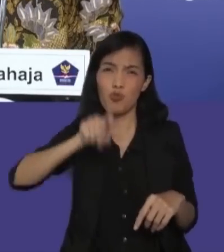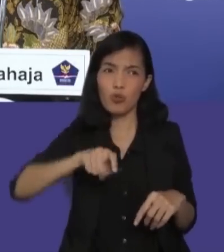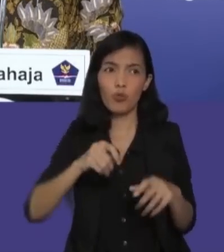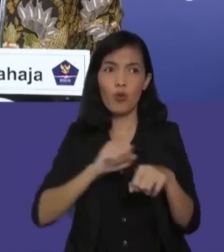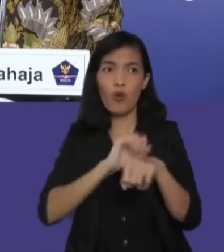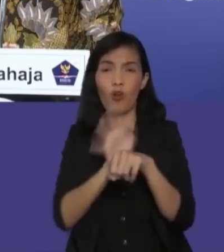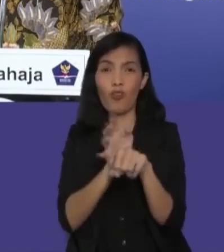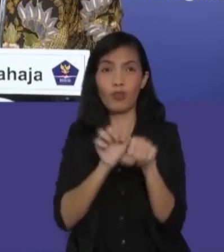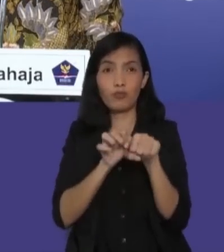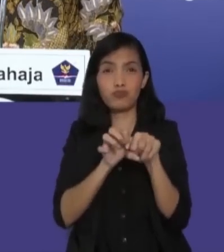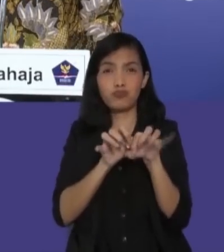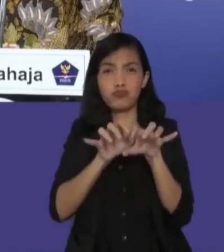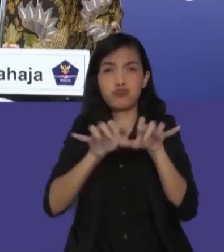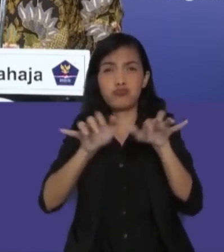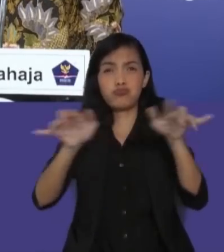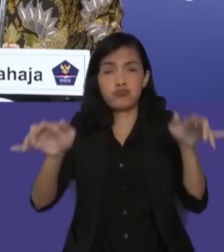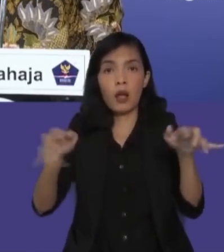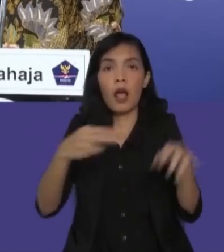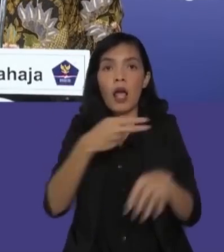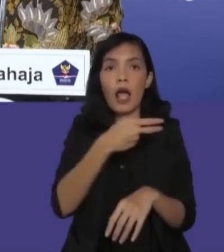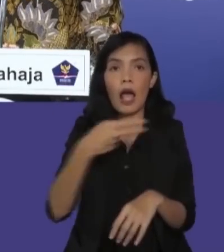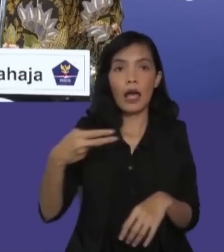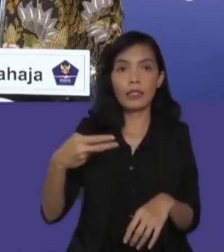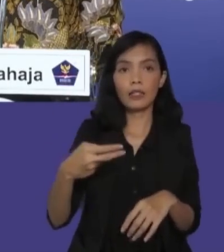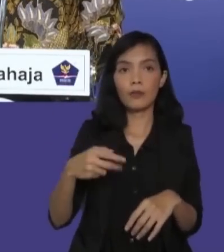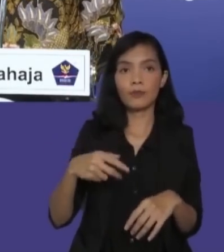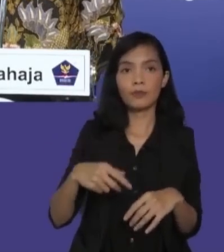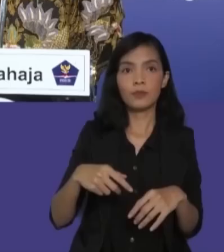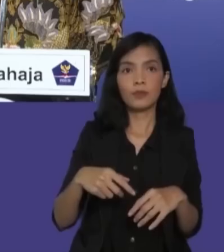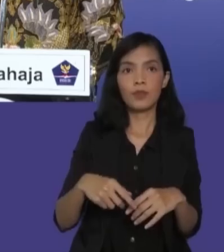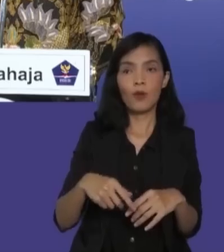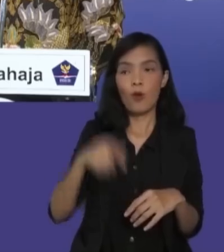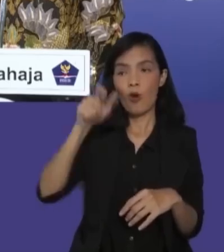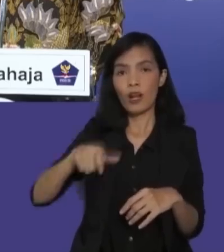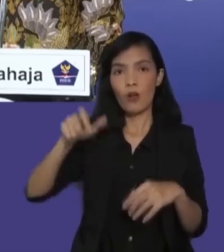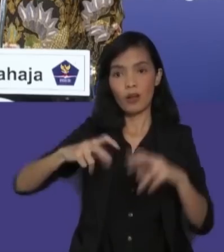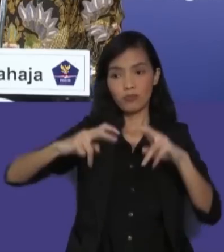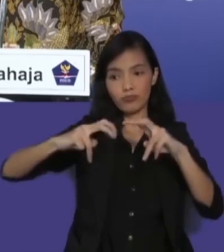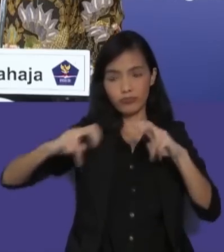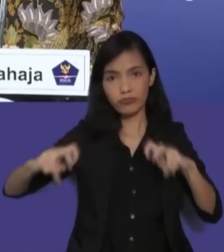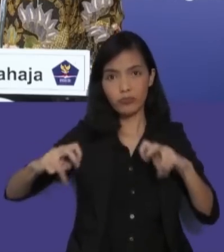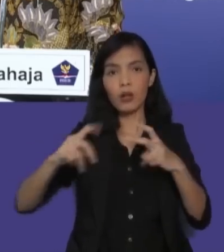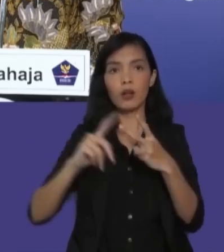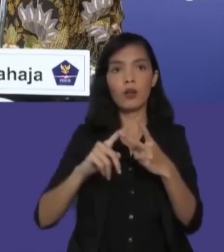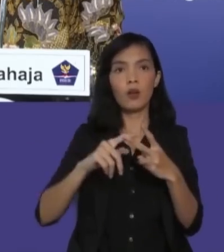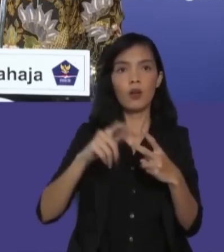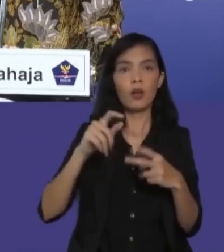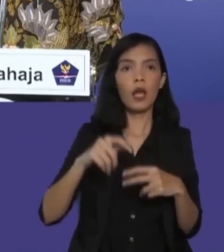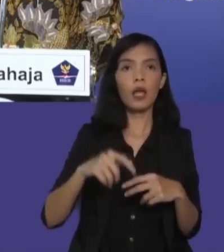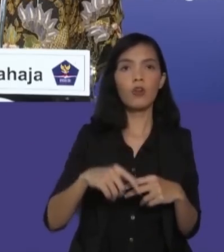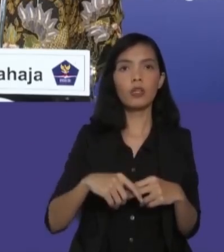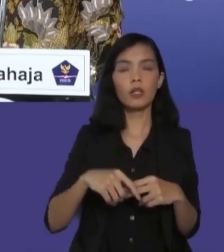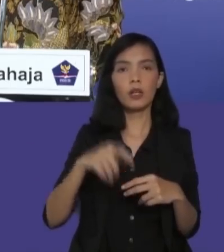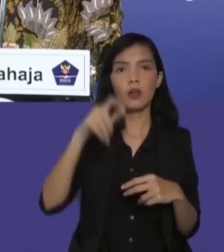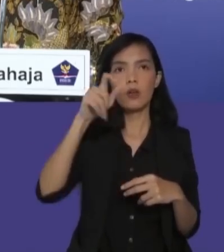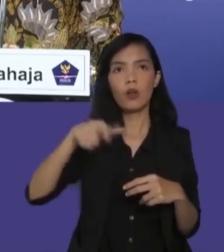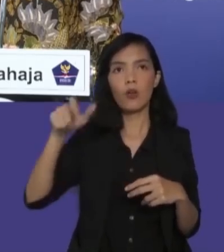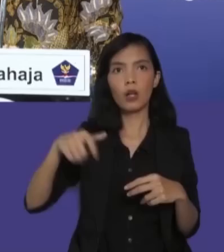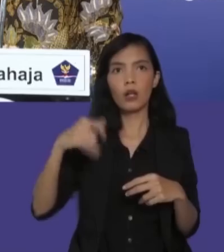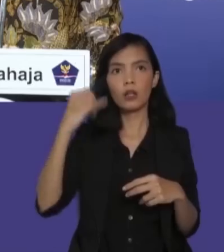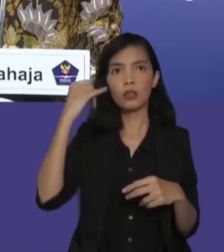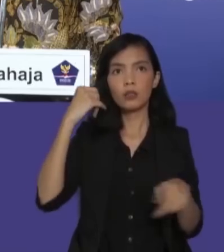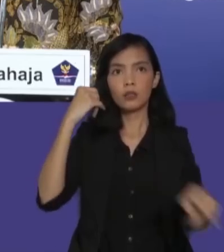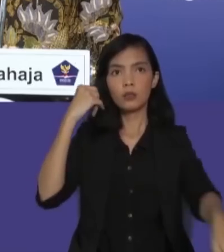merebaknya COVID, maka para peneliti dan rekayasa tidak kenal lelah untuk mencoba